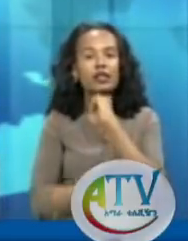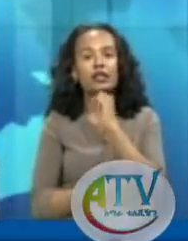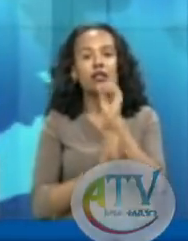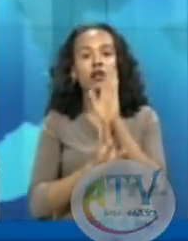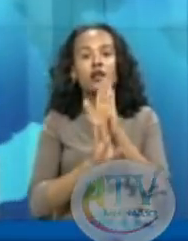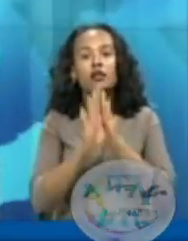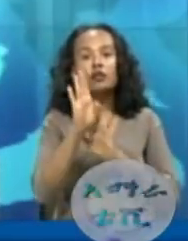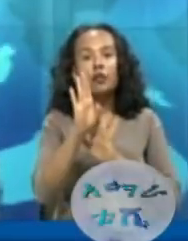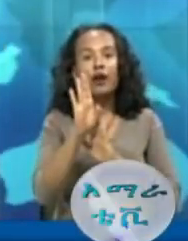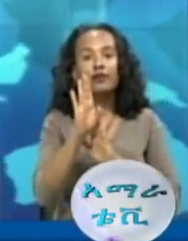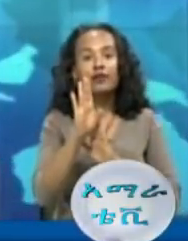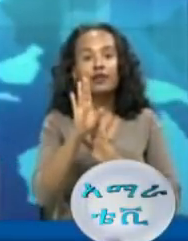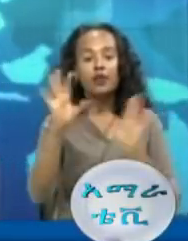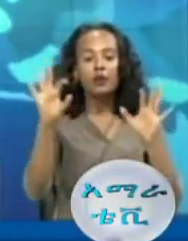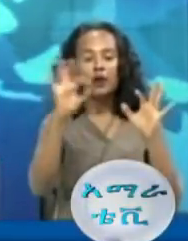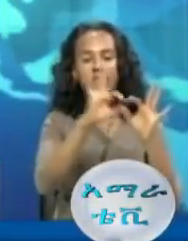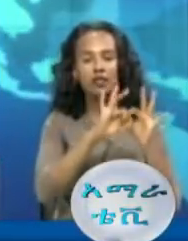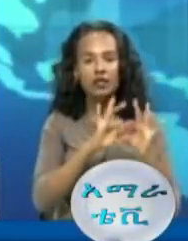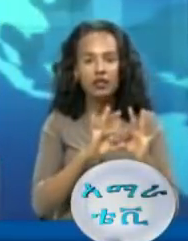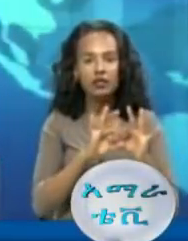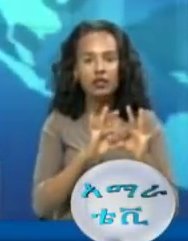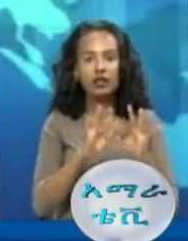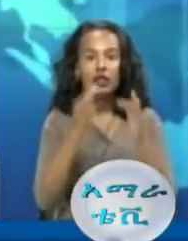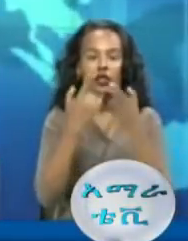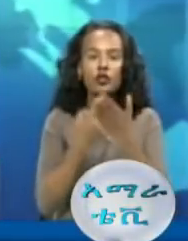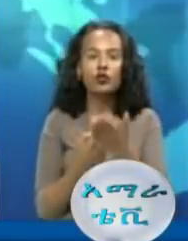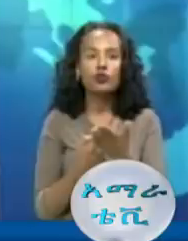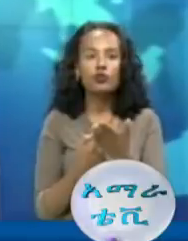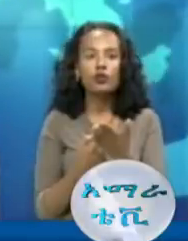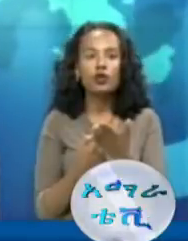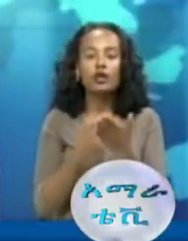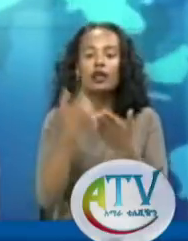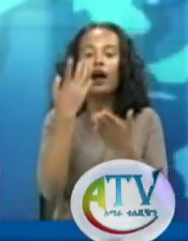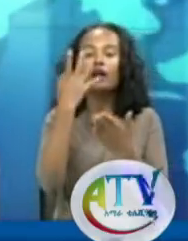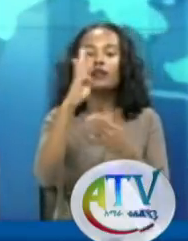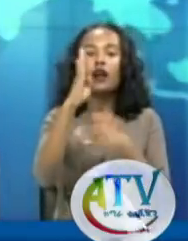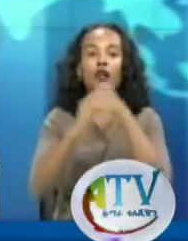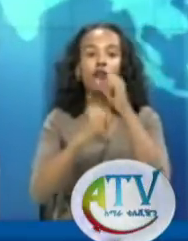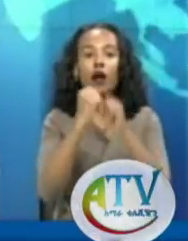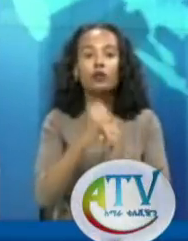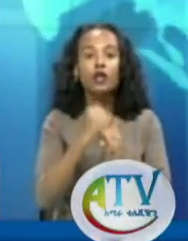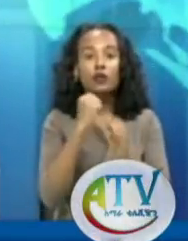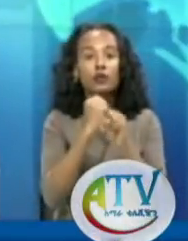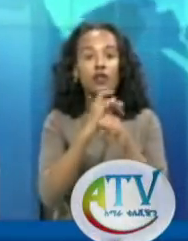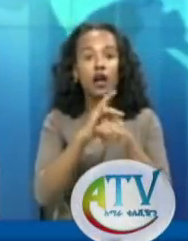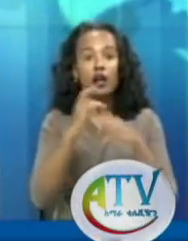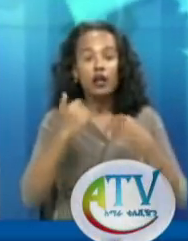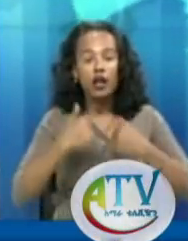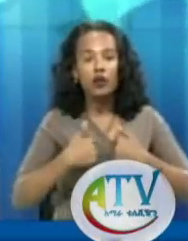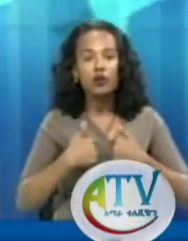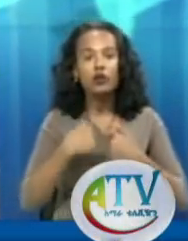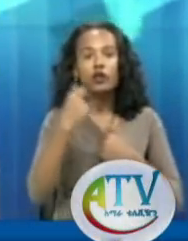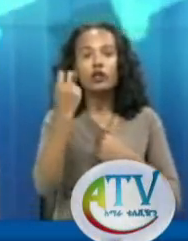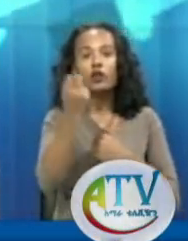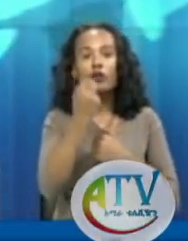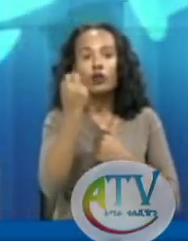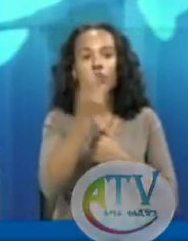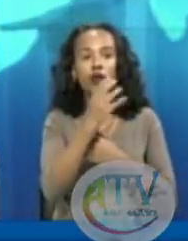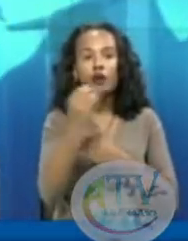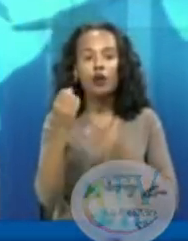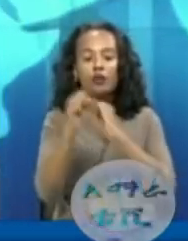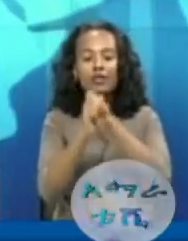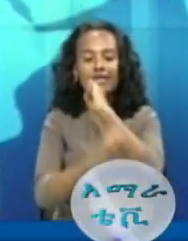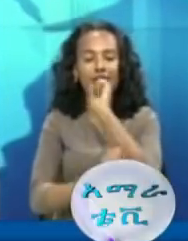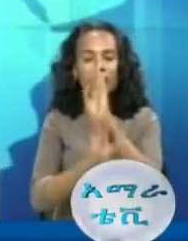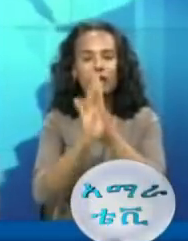ልማትን የሚያስተሳስር እንዲሁም ለ14 ዓመታት በስራ ላይ ያለውን የወረዳ ኔት መሰረተ ልማት